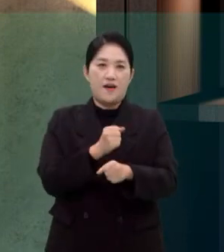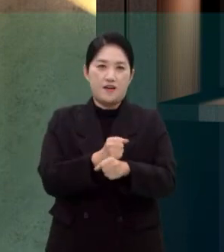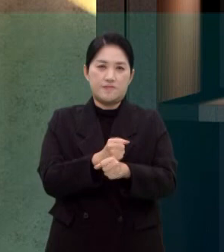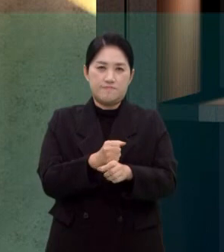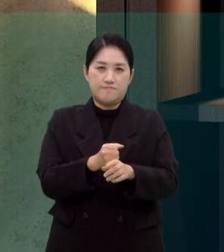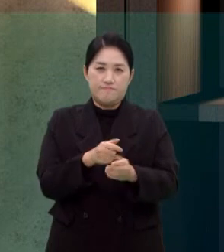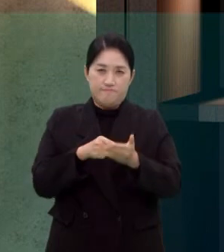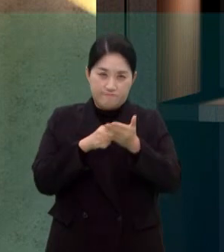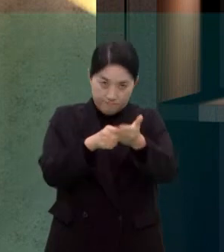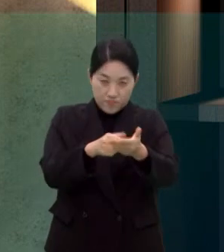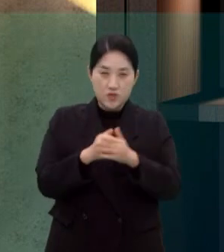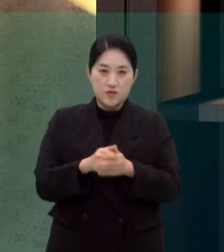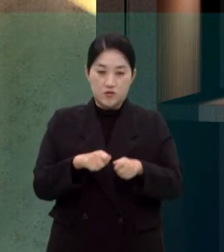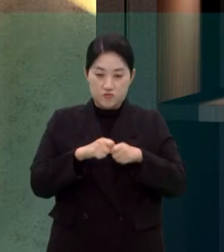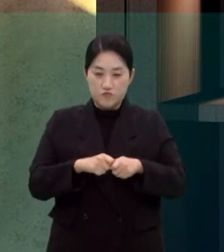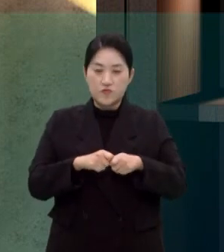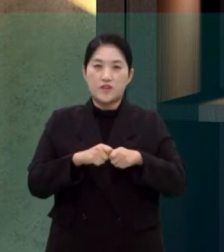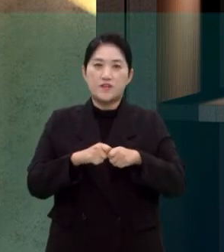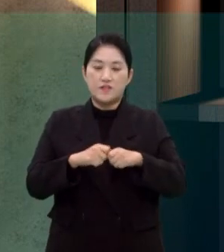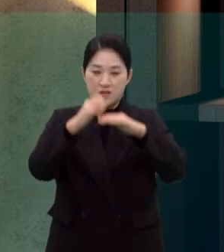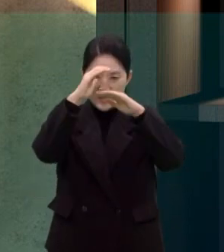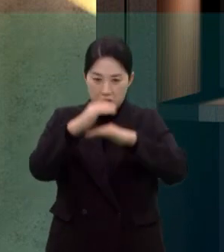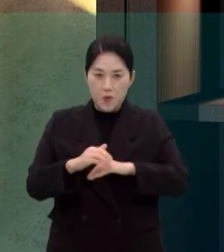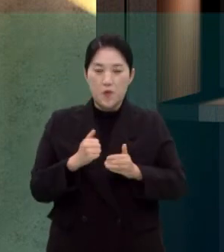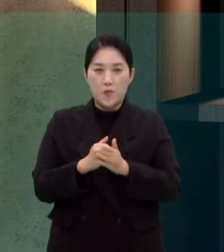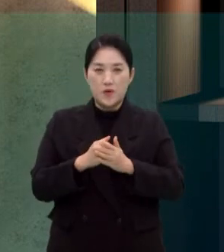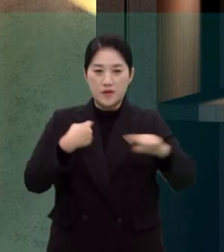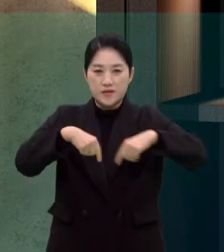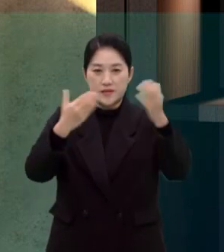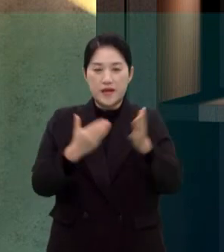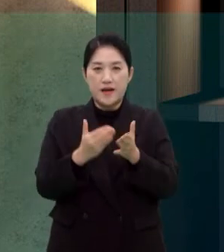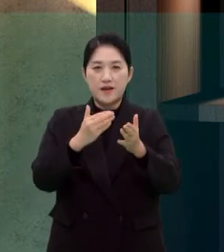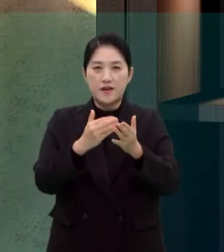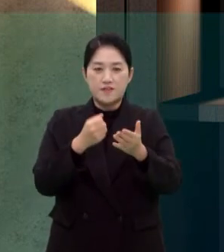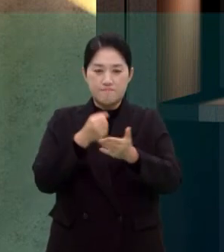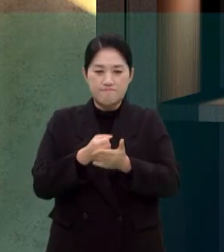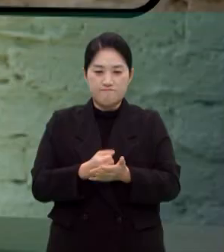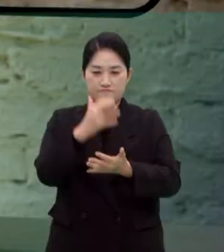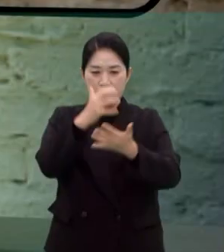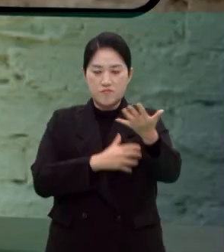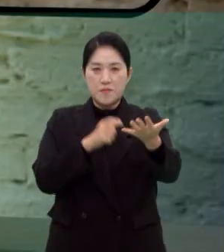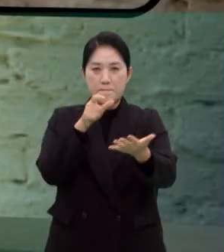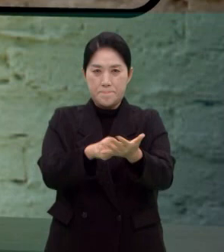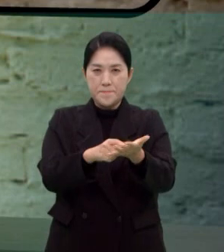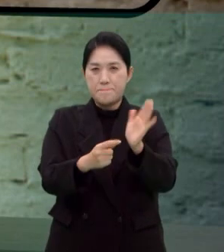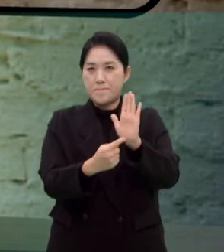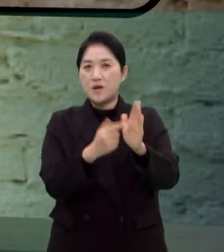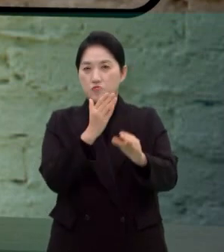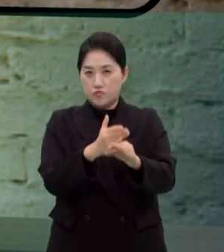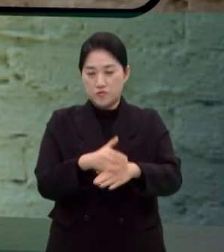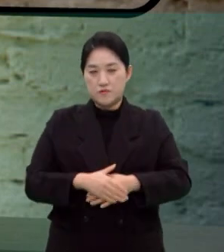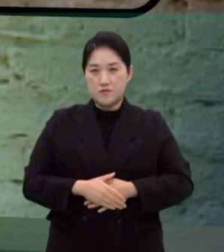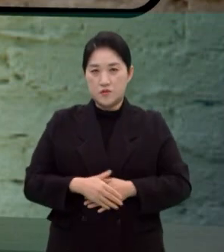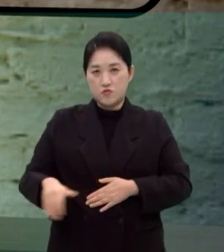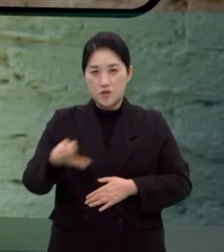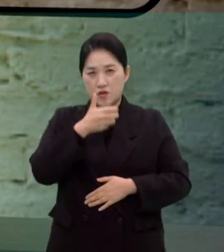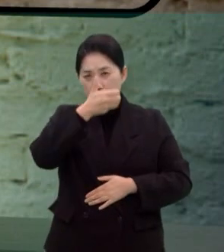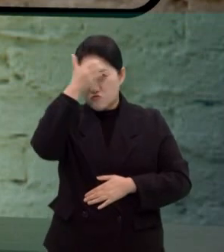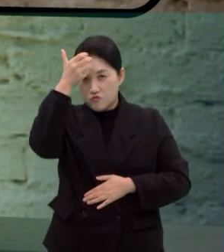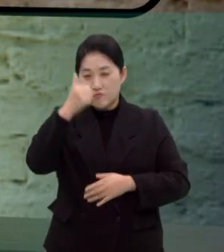더욱 구체화하여 당의 강령으로 명시하고 있습니다. 우리가 꿈꾸는